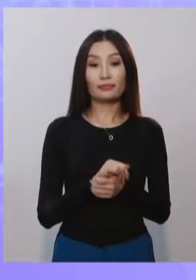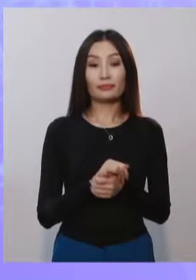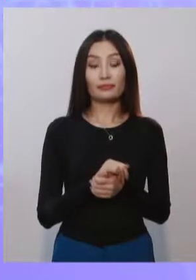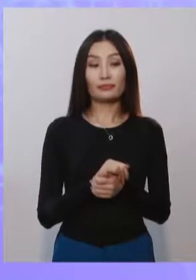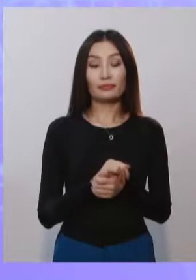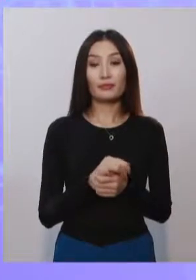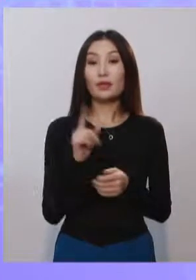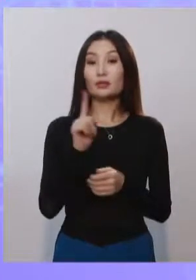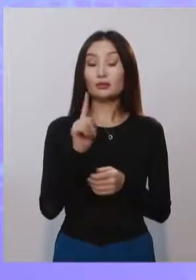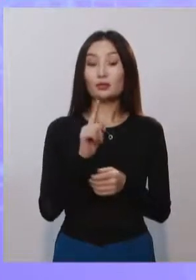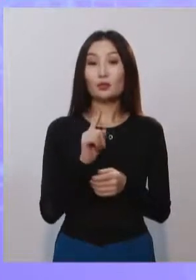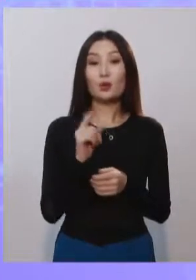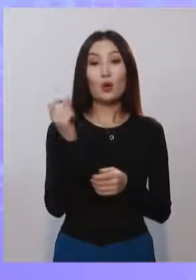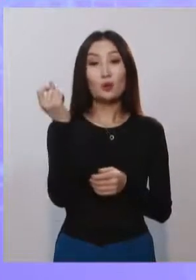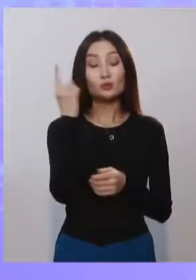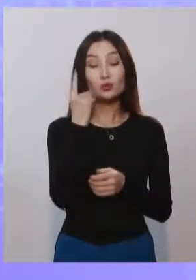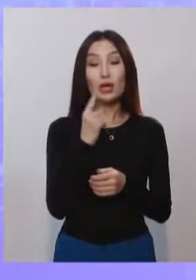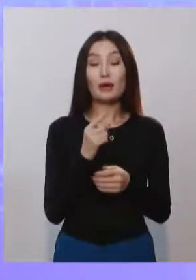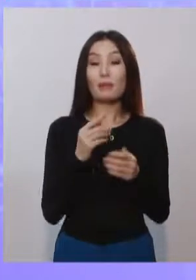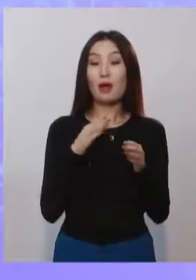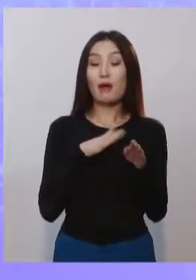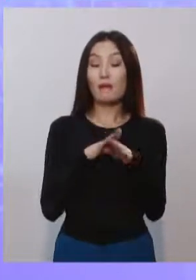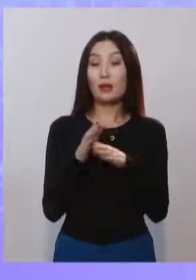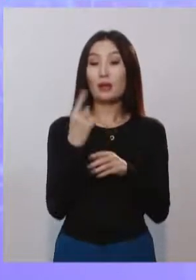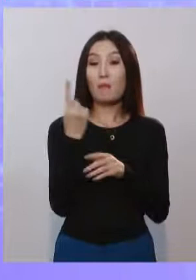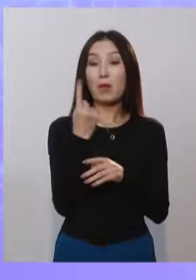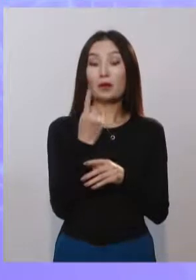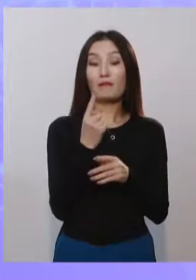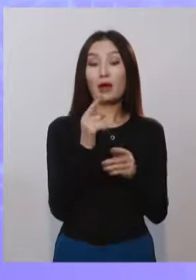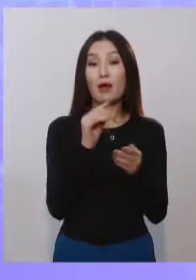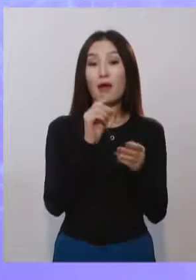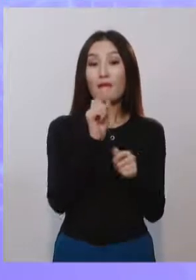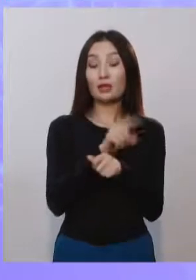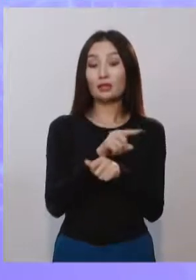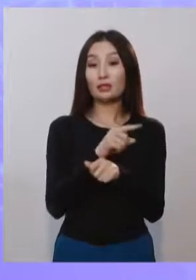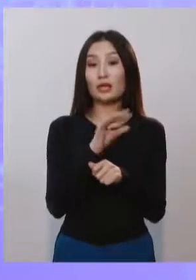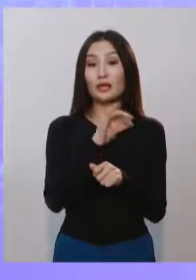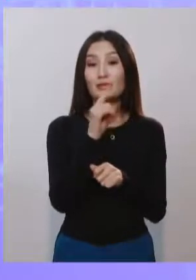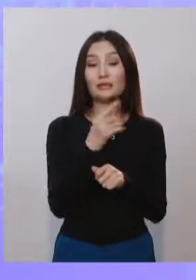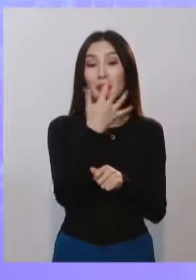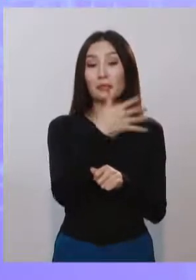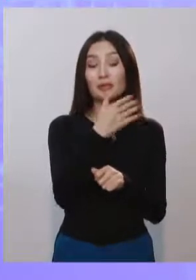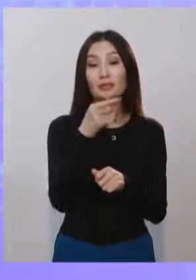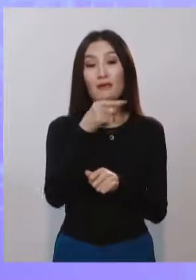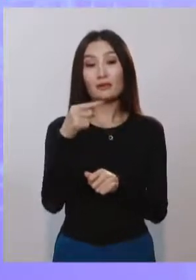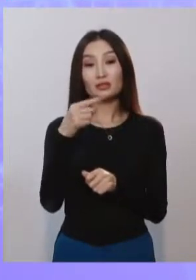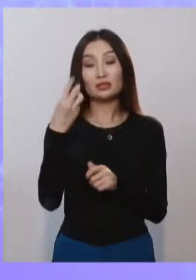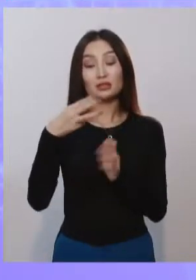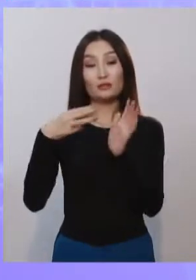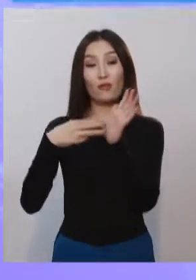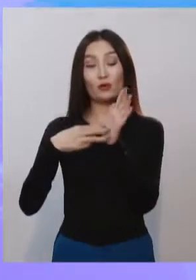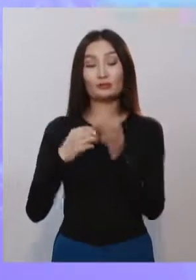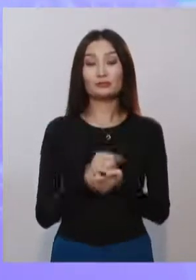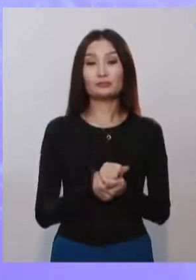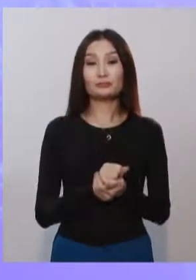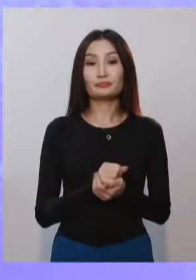что узнаем решив первое выражение из 50-ти вычесть 38